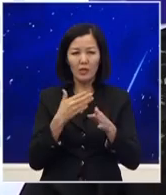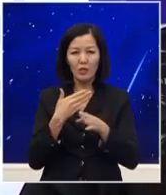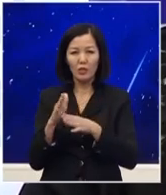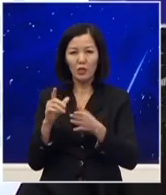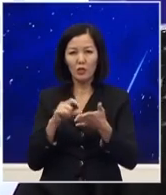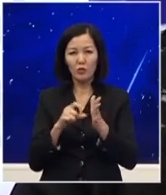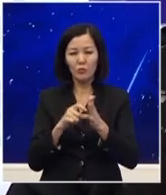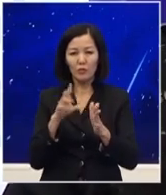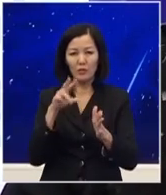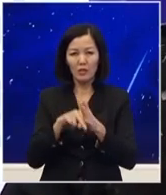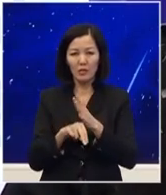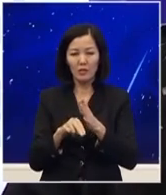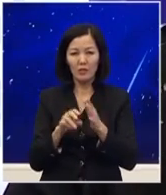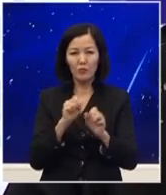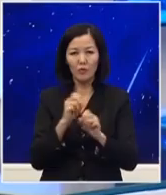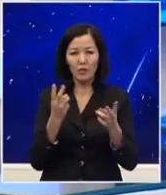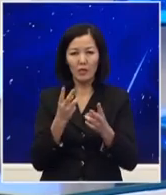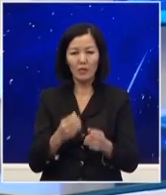жоспарларына өзгерістер енгізілмеген.